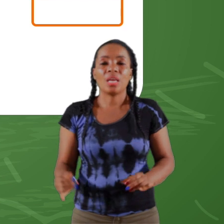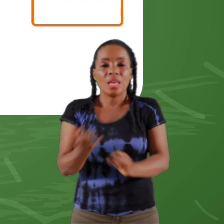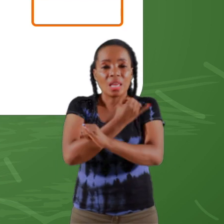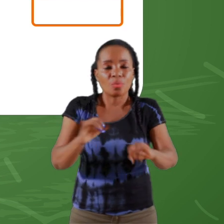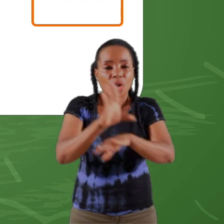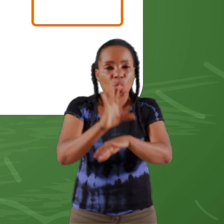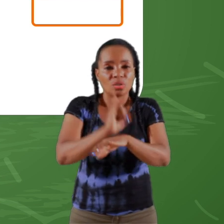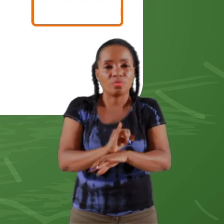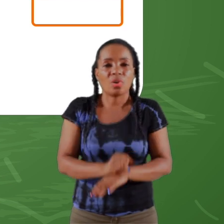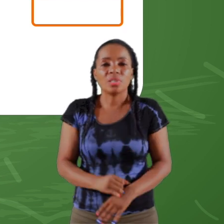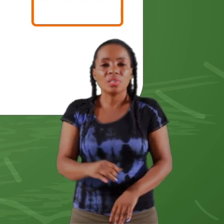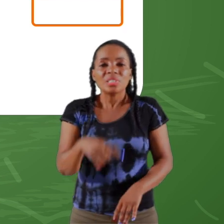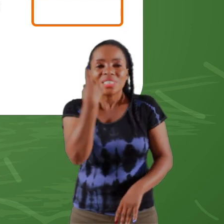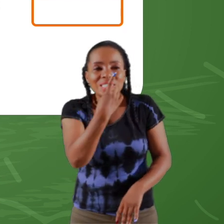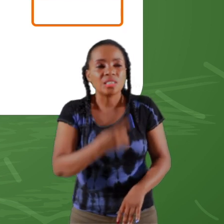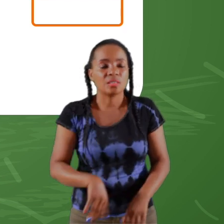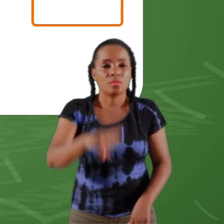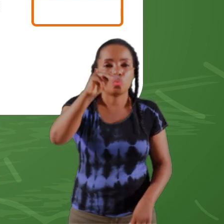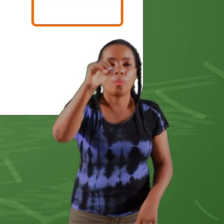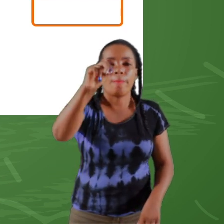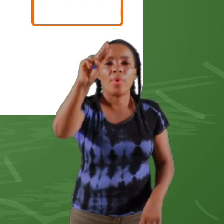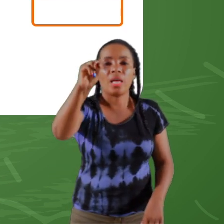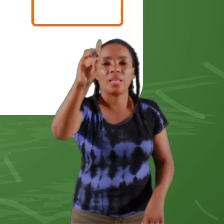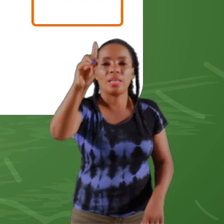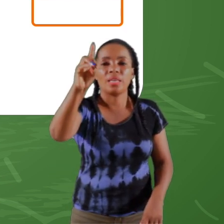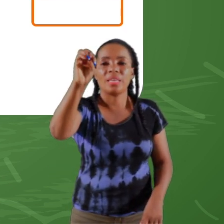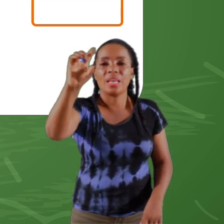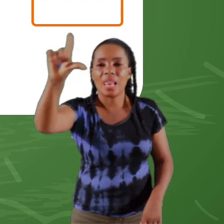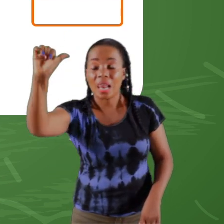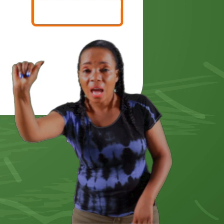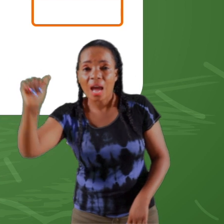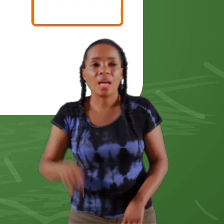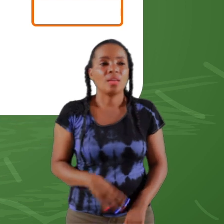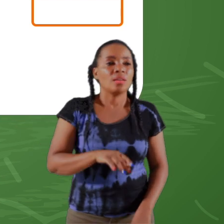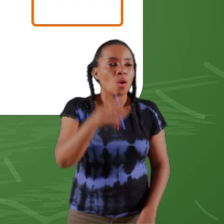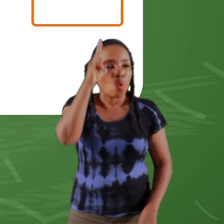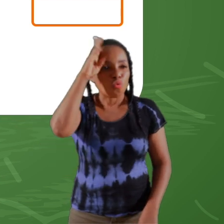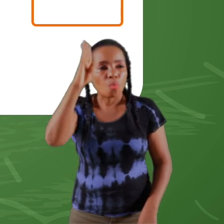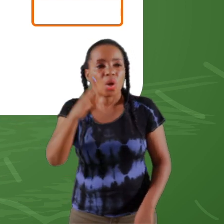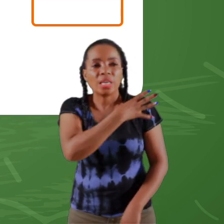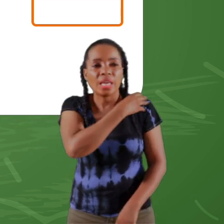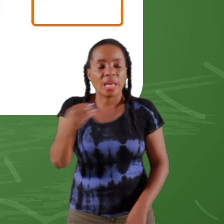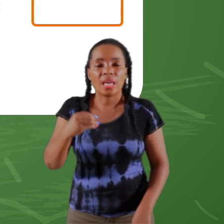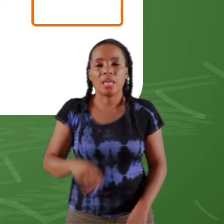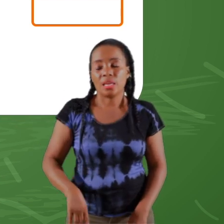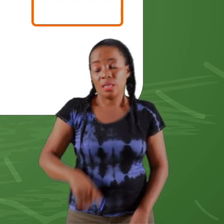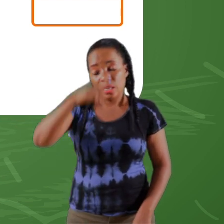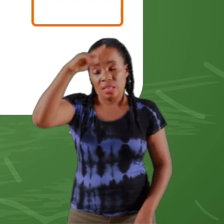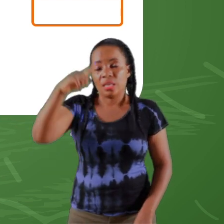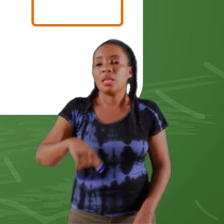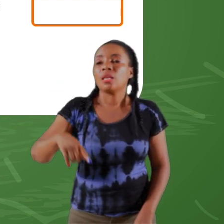Nelson Mandela, 2. Félix Houphouët-Boigny, 3. De Gaulle et les gouverneurs des